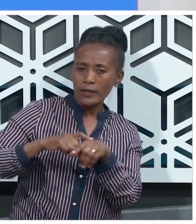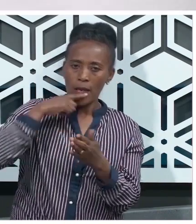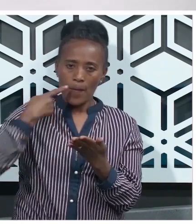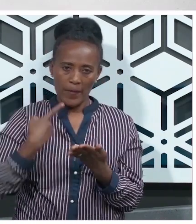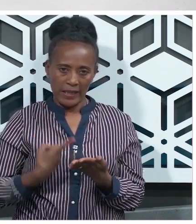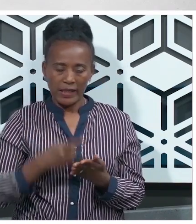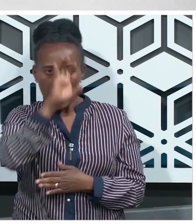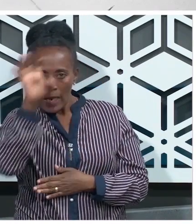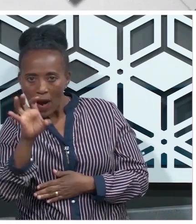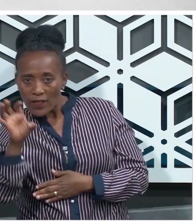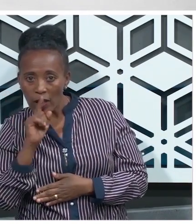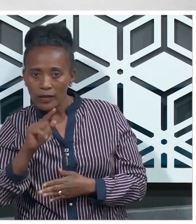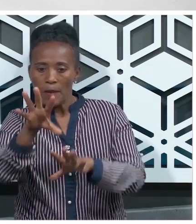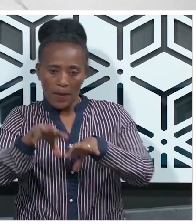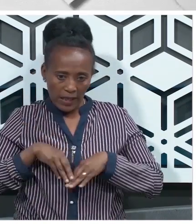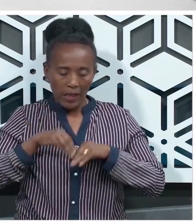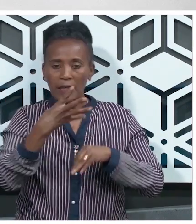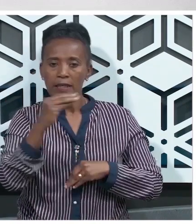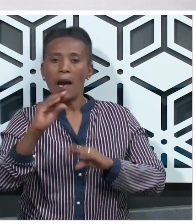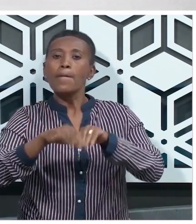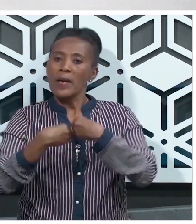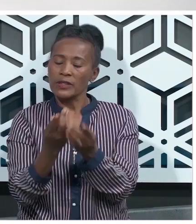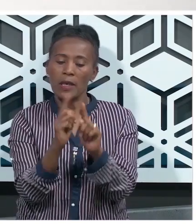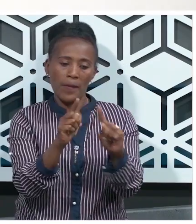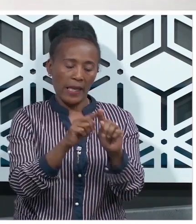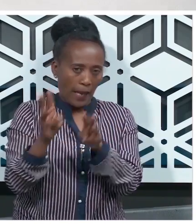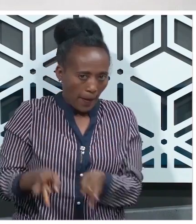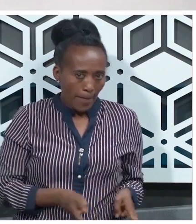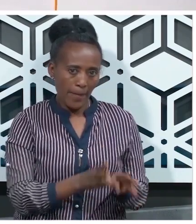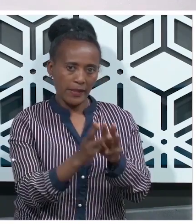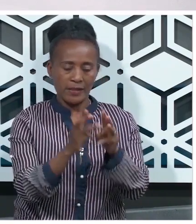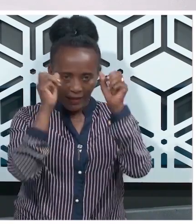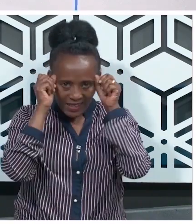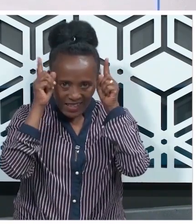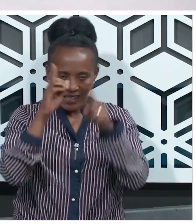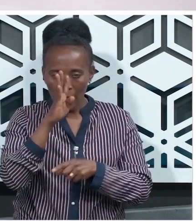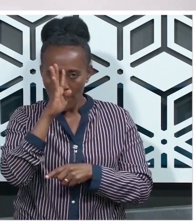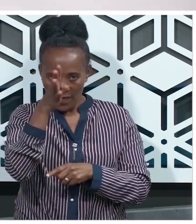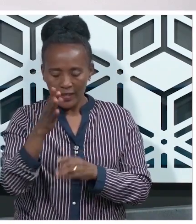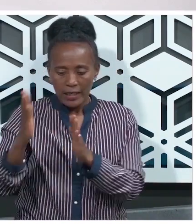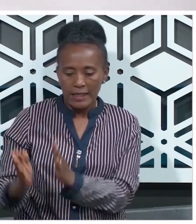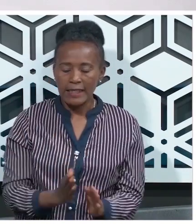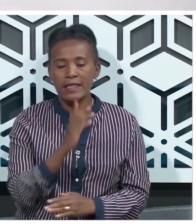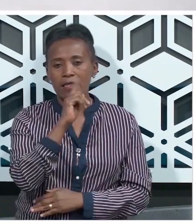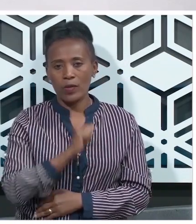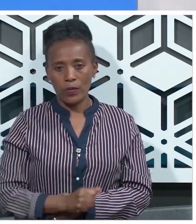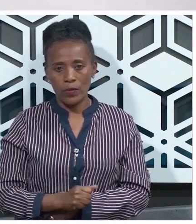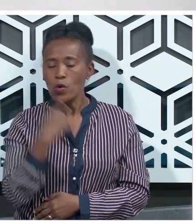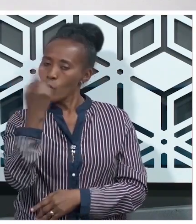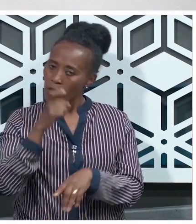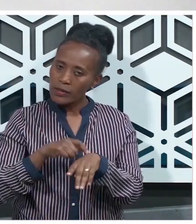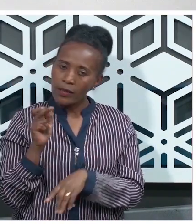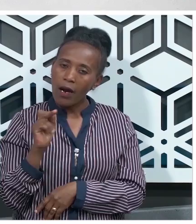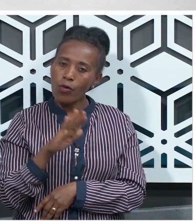መረጃ በማፈላለግ በመቀበልና በመስጠት በተለያየ መንገድ ግንዛቤ የሚፈጠርበት ዝግጅት ነው። ሁሌ